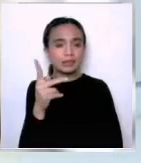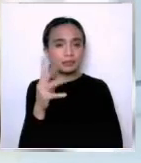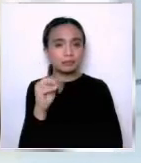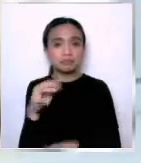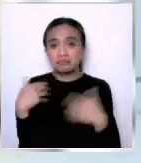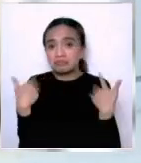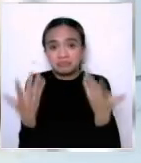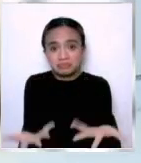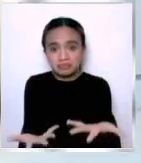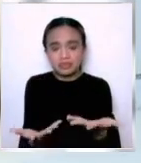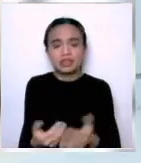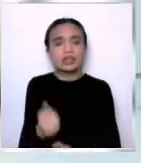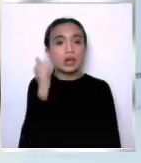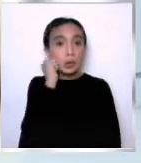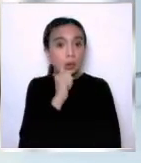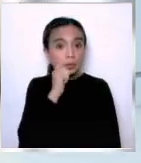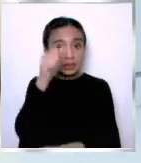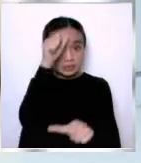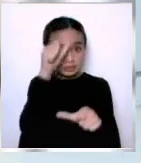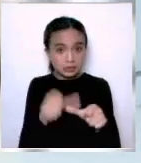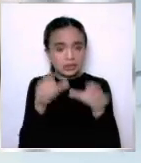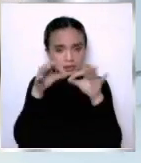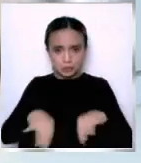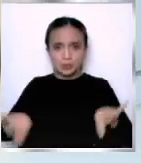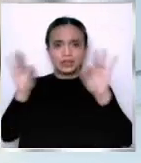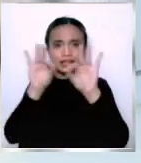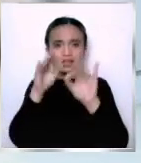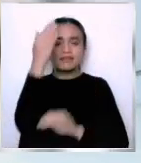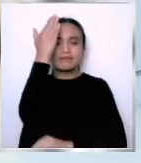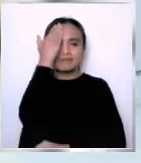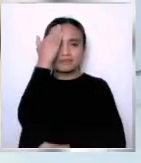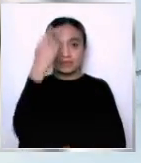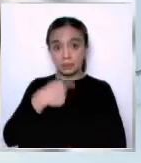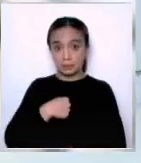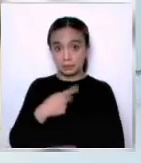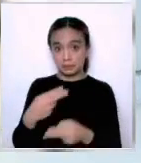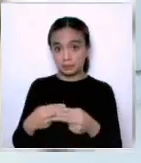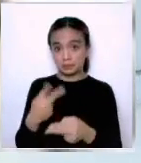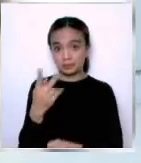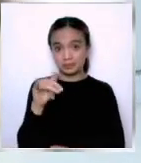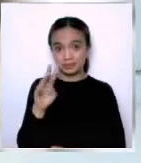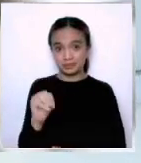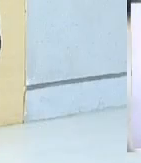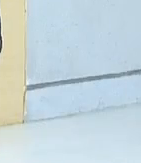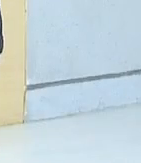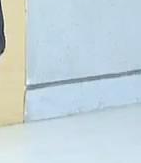kimportante ang may alam. Ako po si Kuya Kim at sakod ko kayo 24 oras.